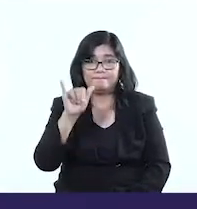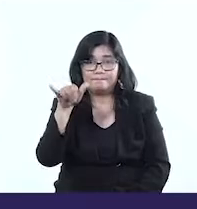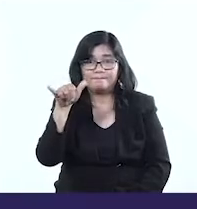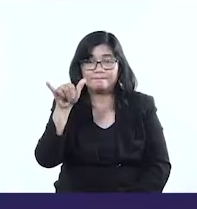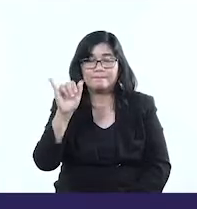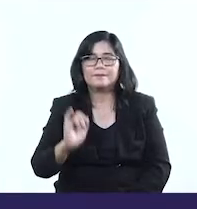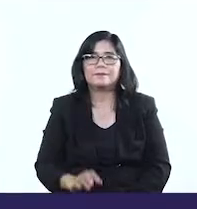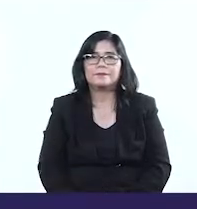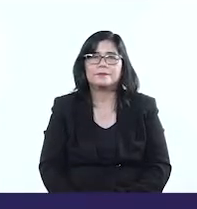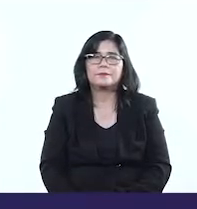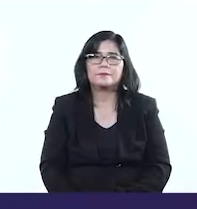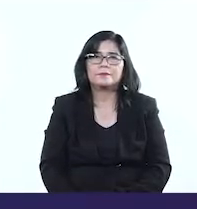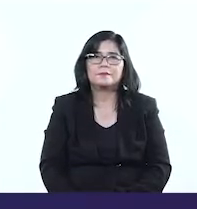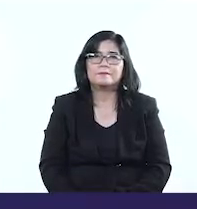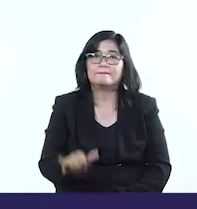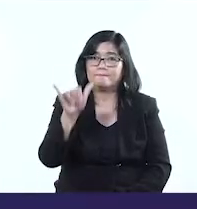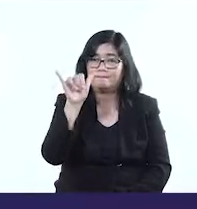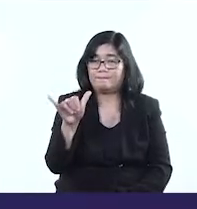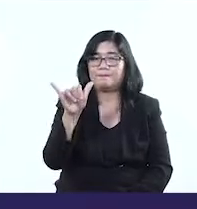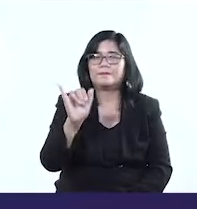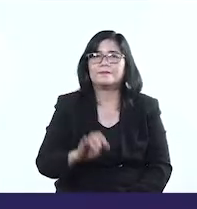Hulk Oh yes